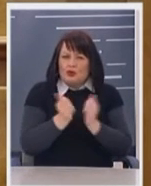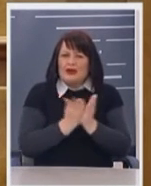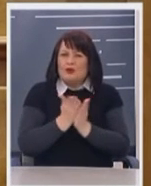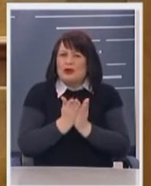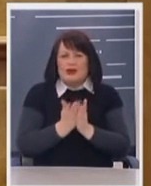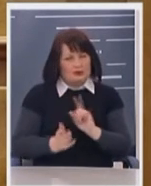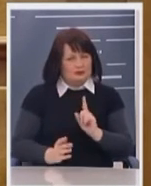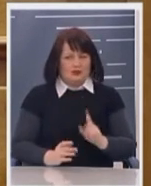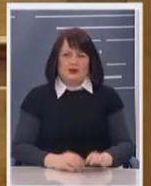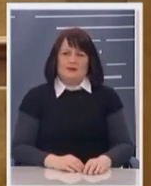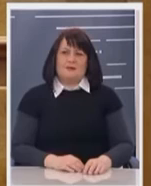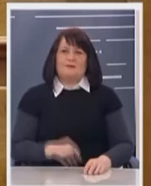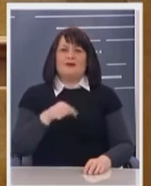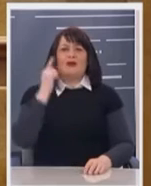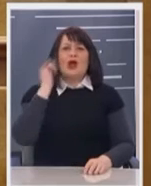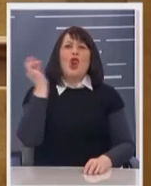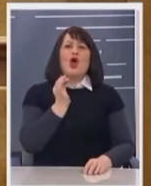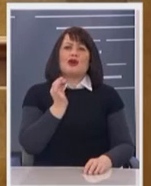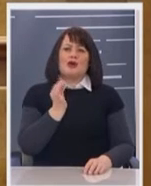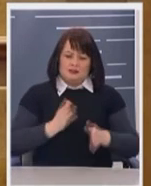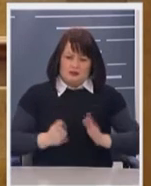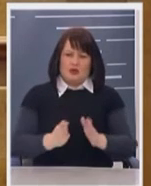Μια αυτονόητη παρέμβαση. Την προχωράμε.